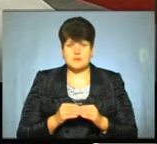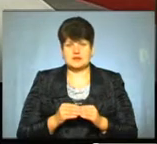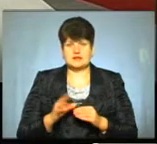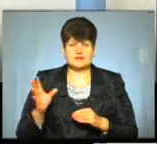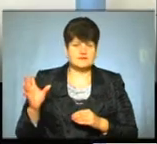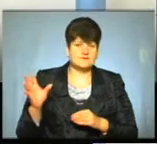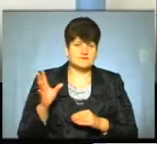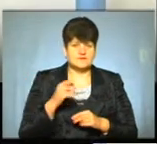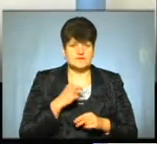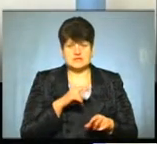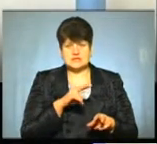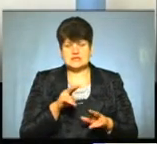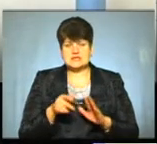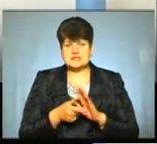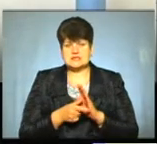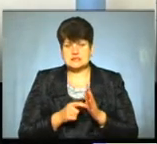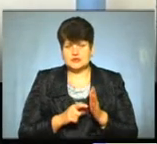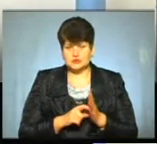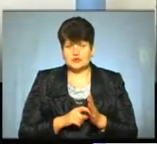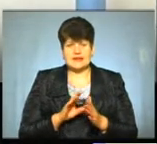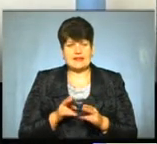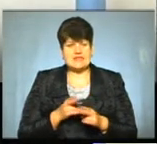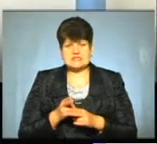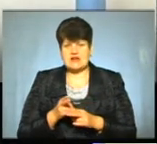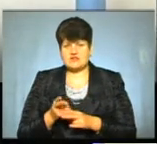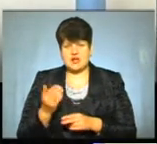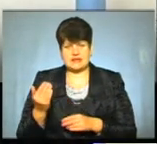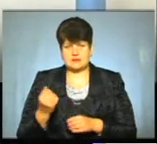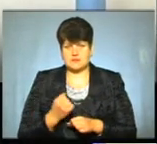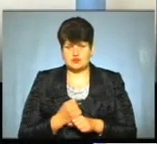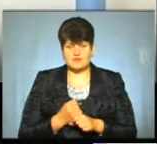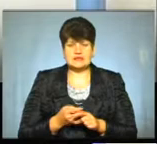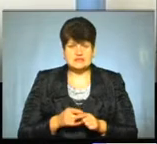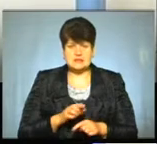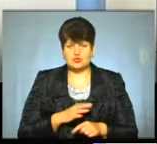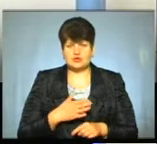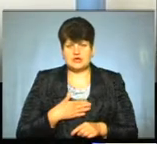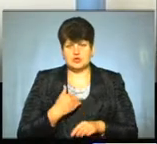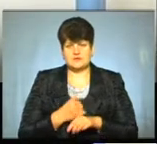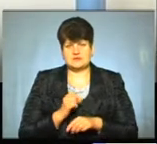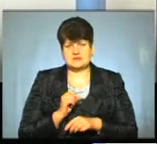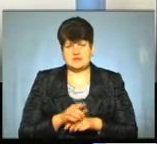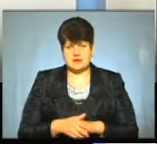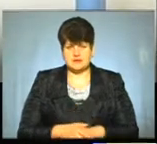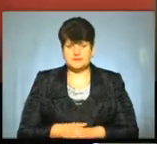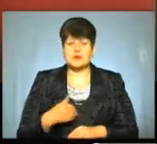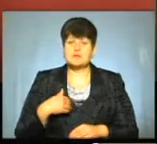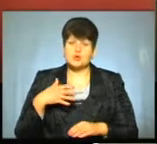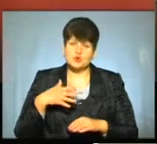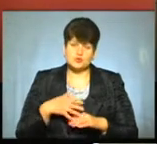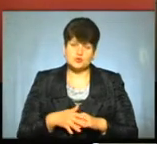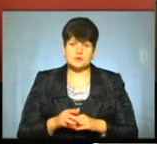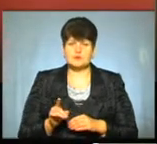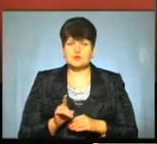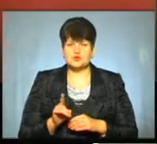в полі зору всі аудиторії і не заважати їм працювати. Це було наше головне завдання. Тобто ми розуміємо,